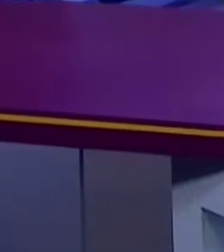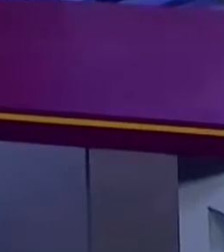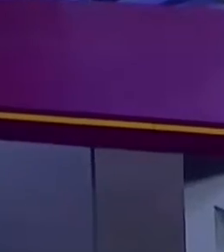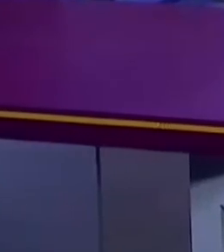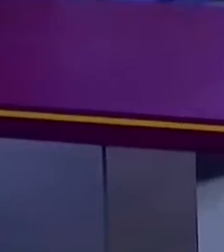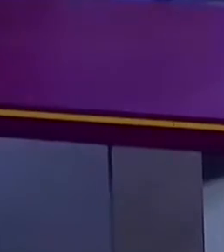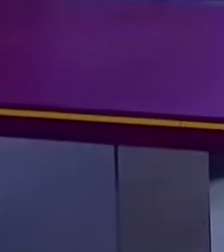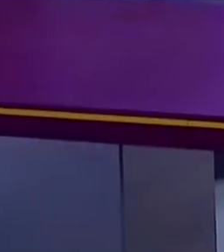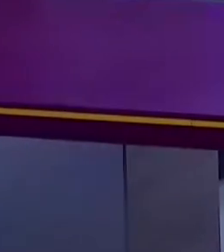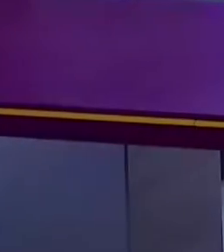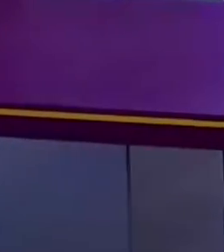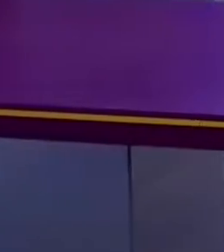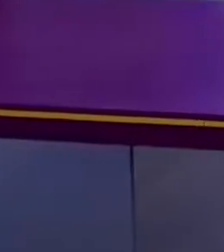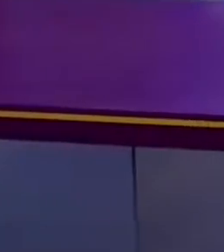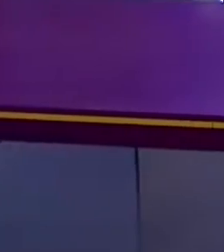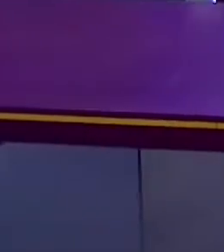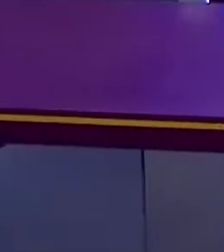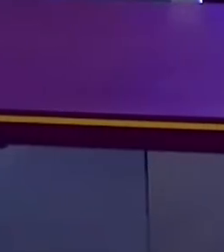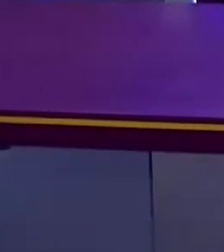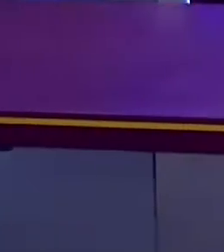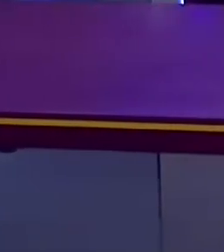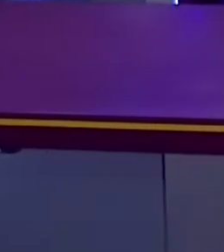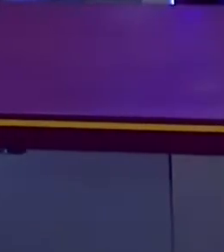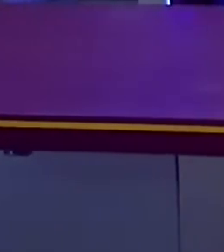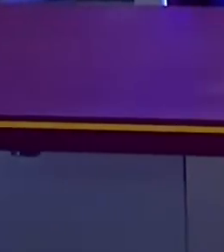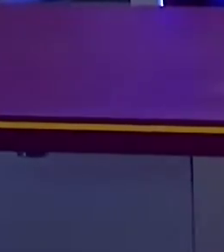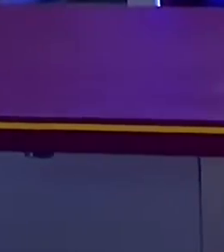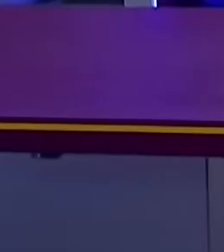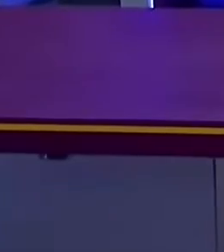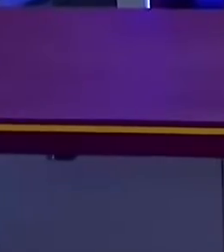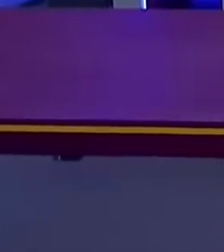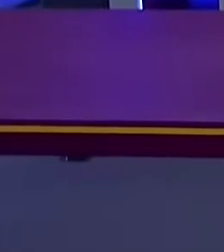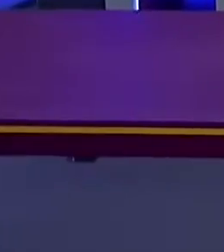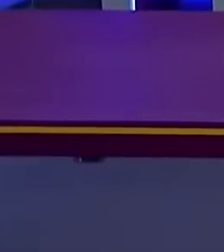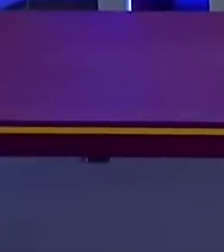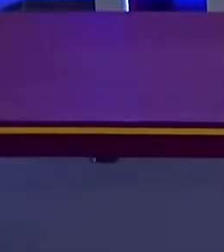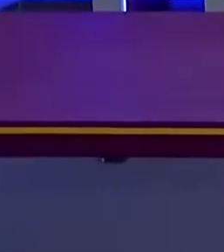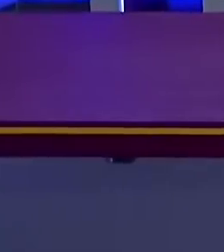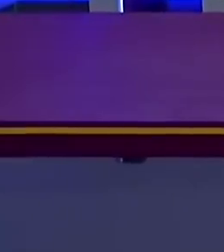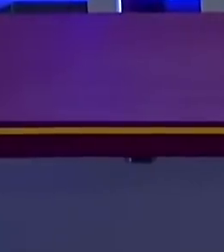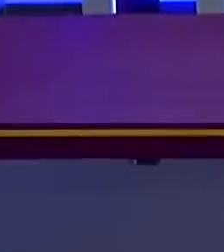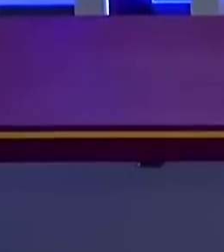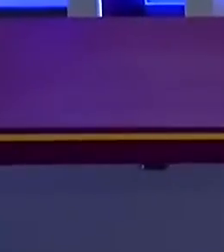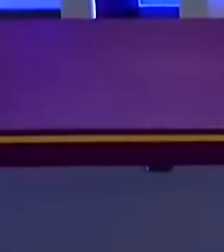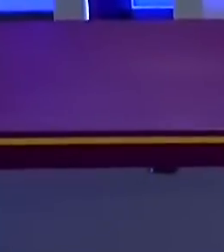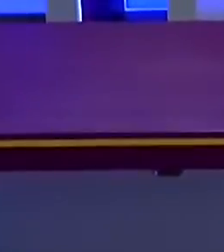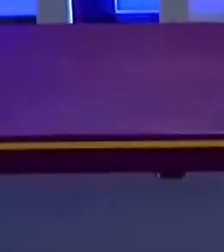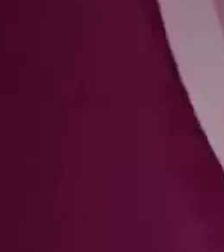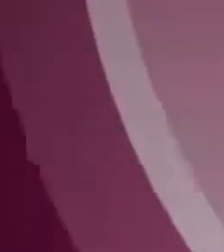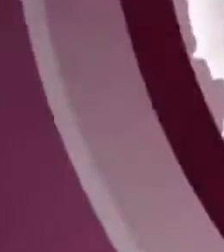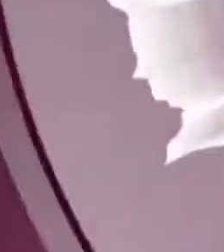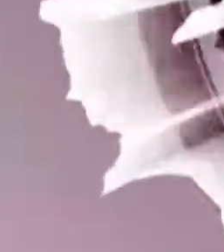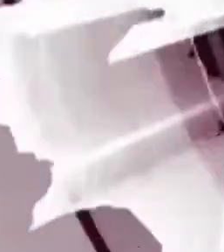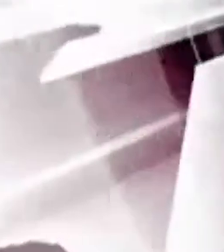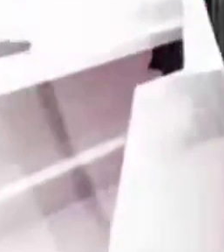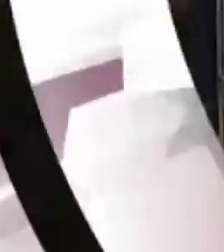Рахмет Умер, да, информационный час на телеканале «Алматы» продолжает новости на русском языке. Смотрите в этом выпуске.